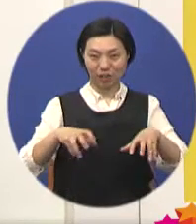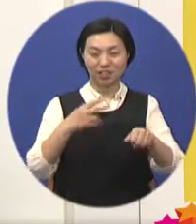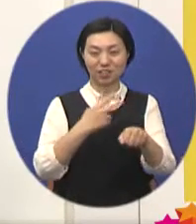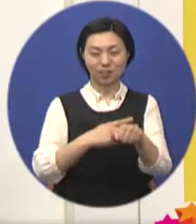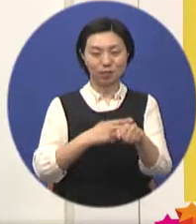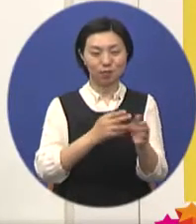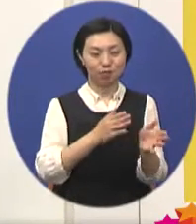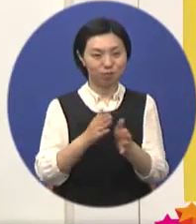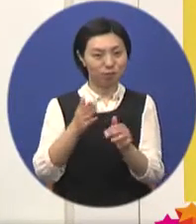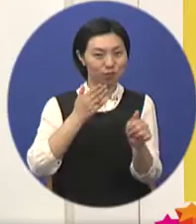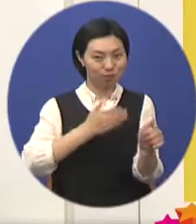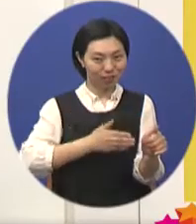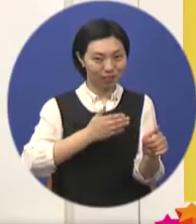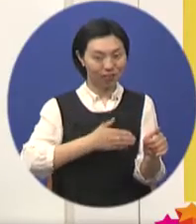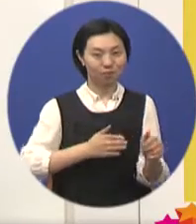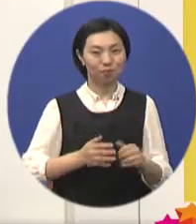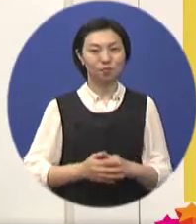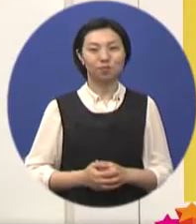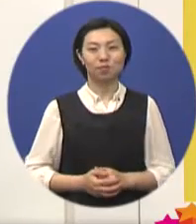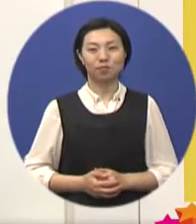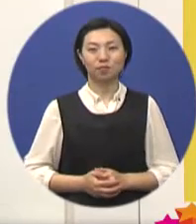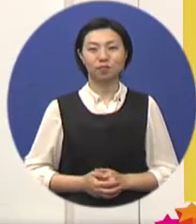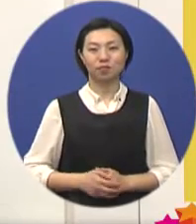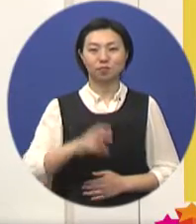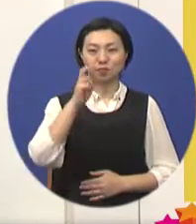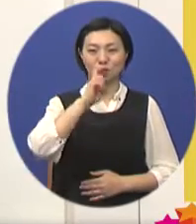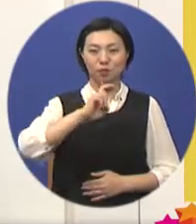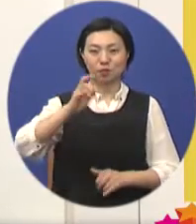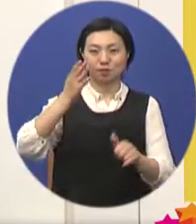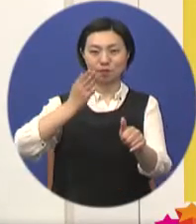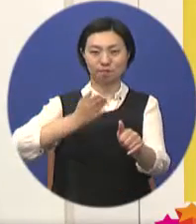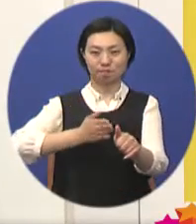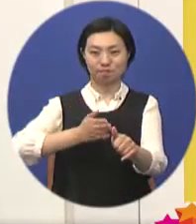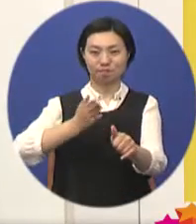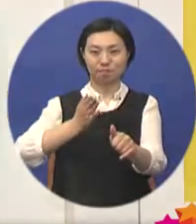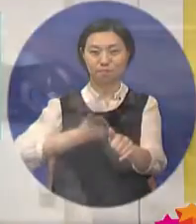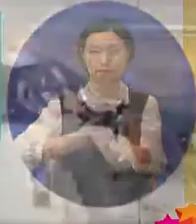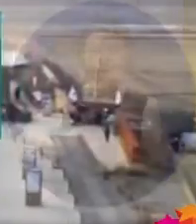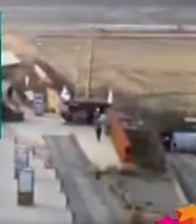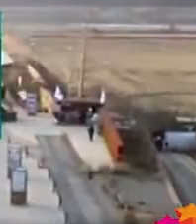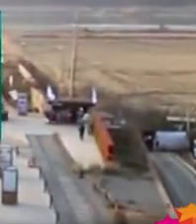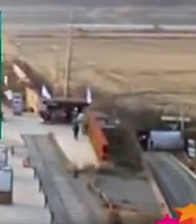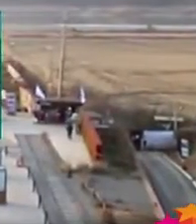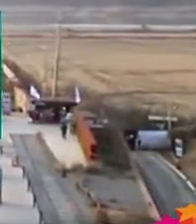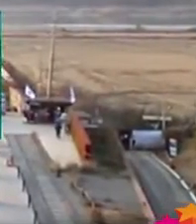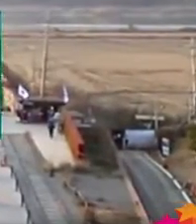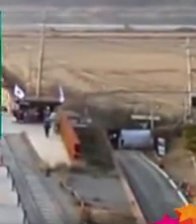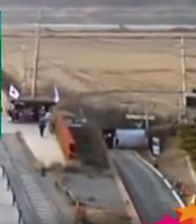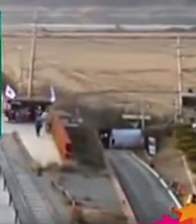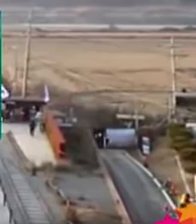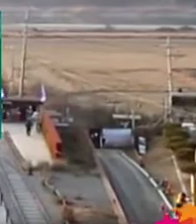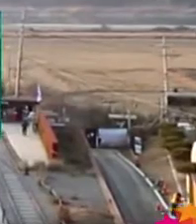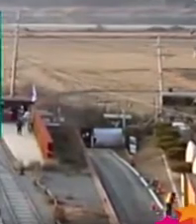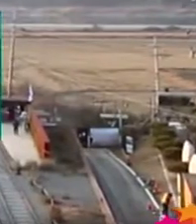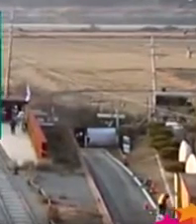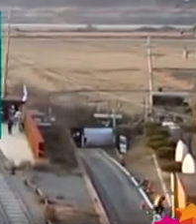주세요. 네. 선마을 선생 음악 주세요.